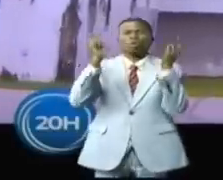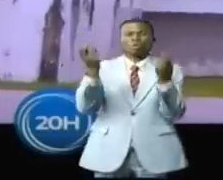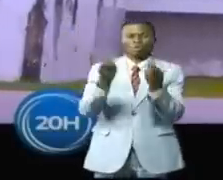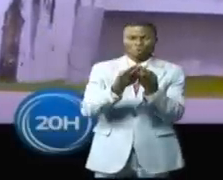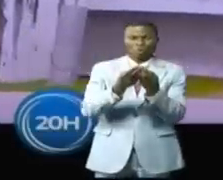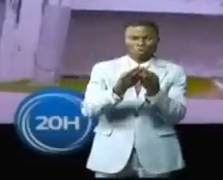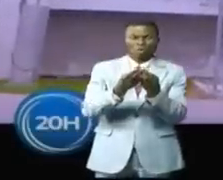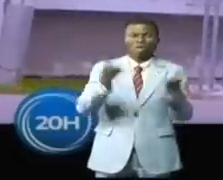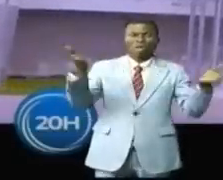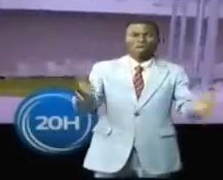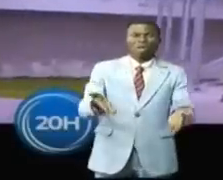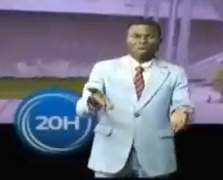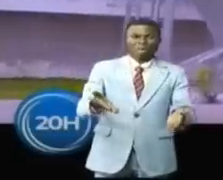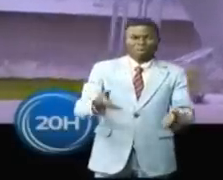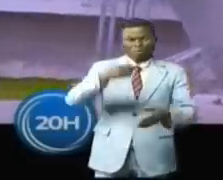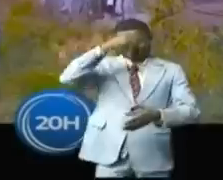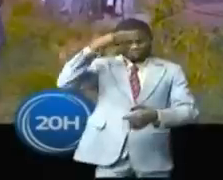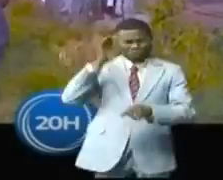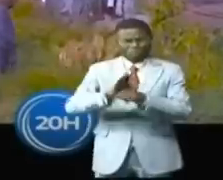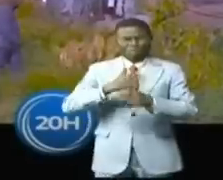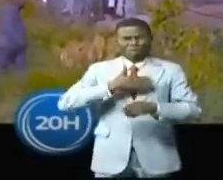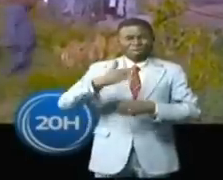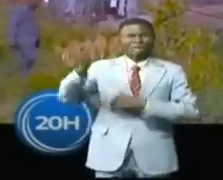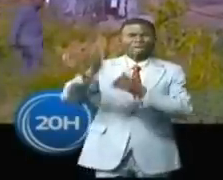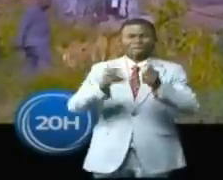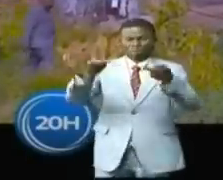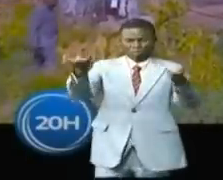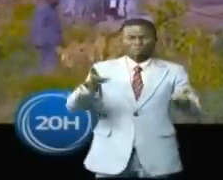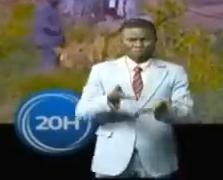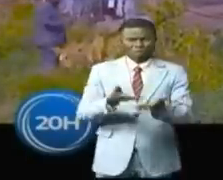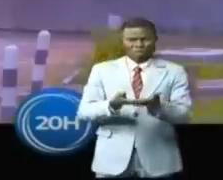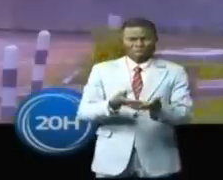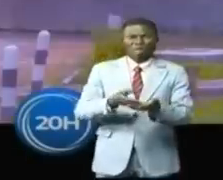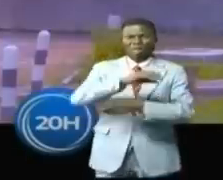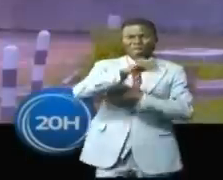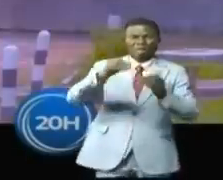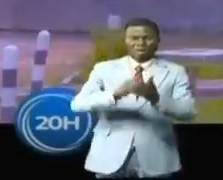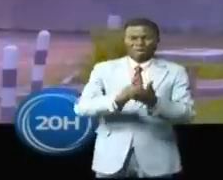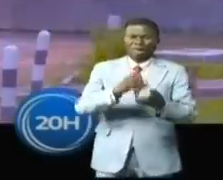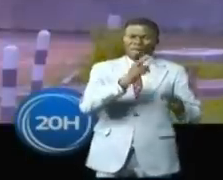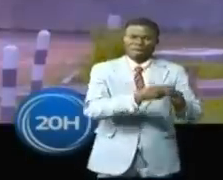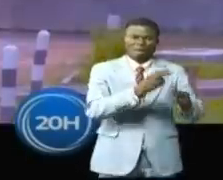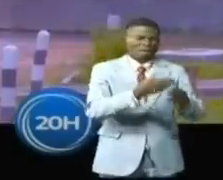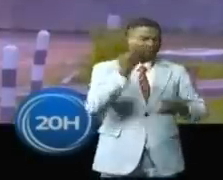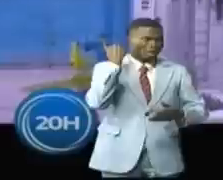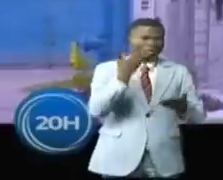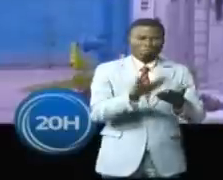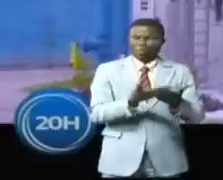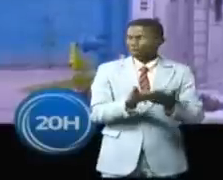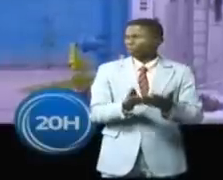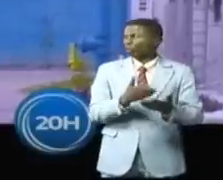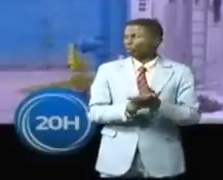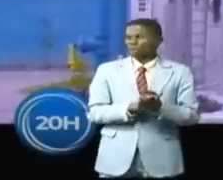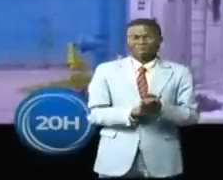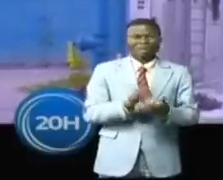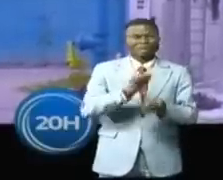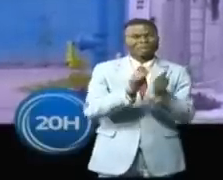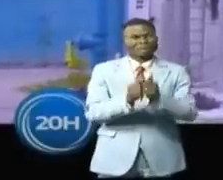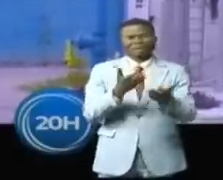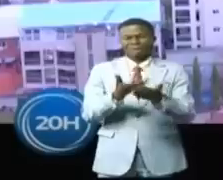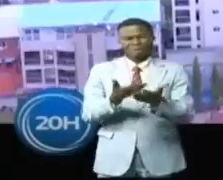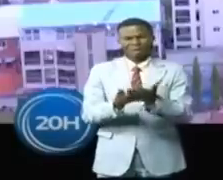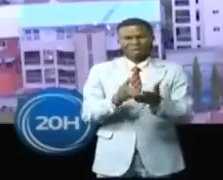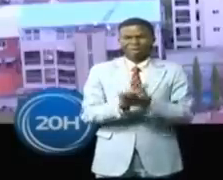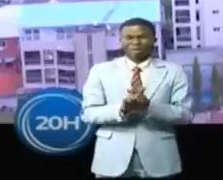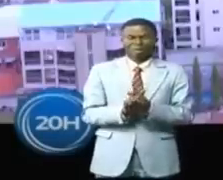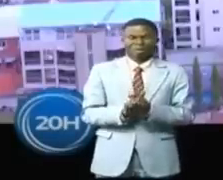usines existantes souffrent de tentatives de spoliation. C'est le cas du centre de captage de l'usine de Ngaliema qui produit 116 000 mètres